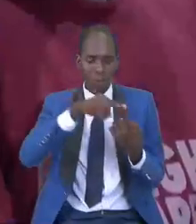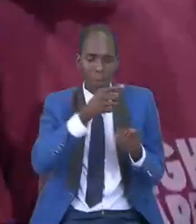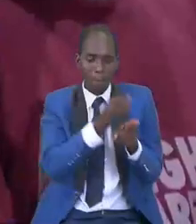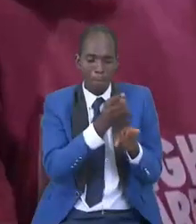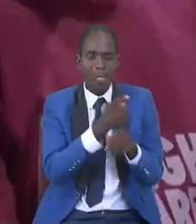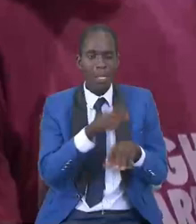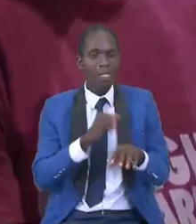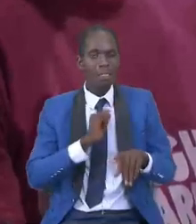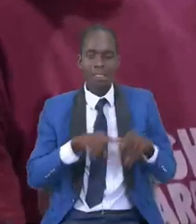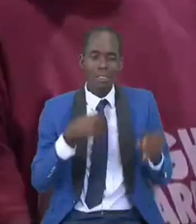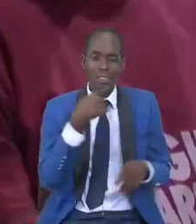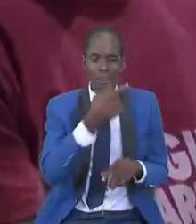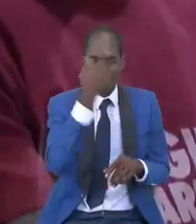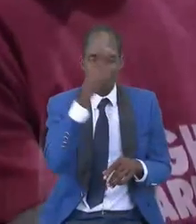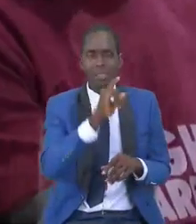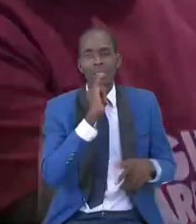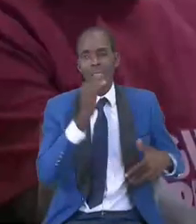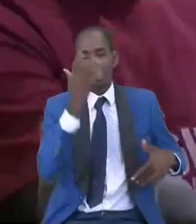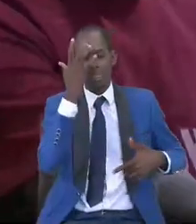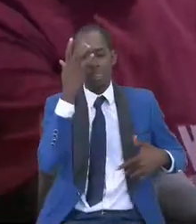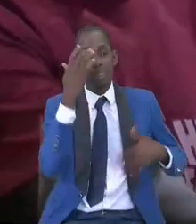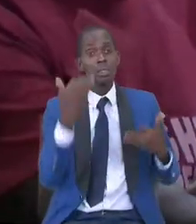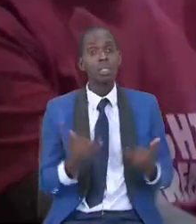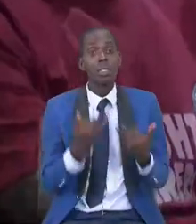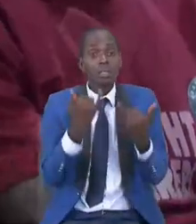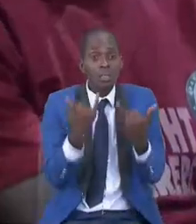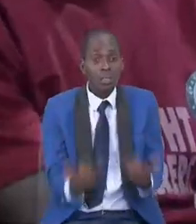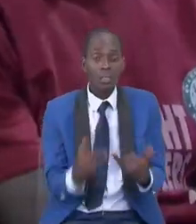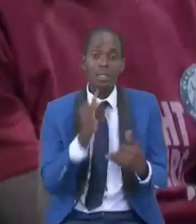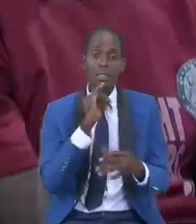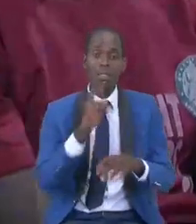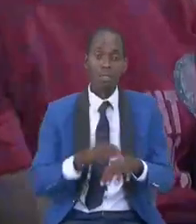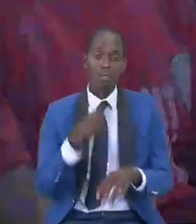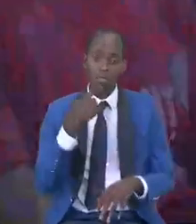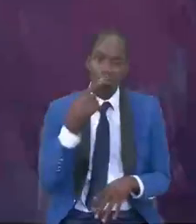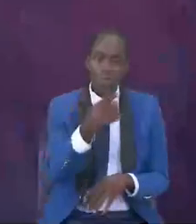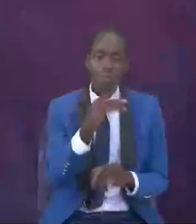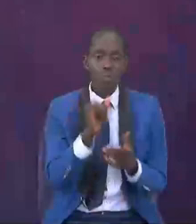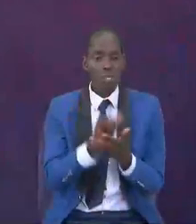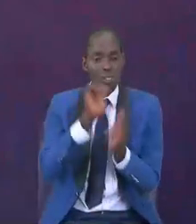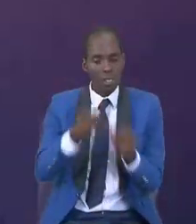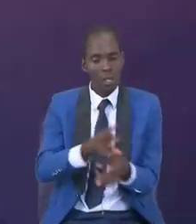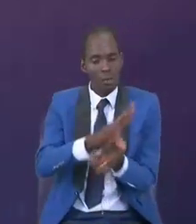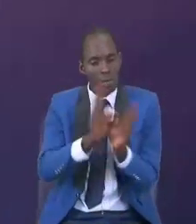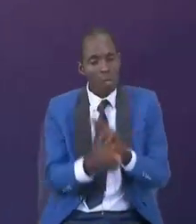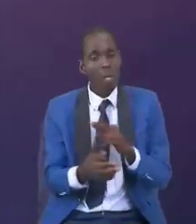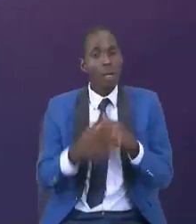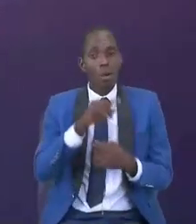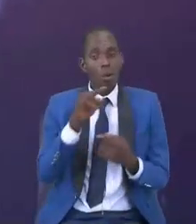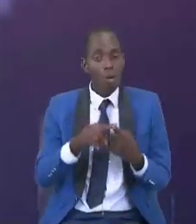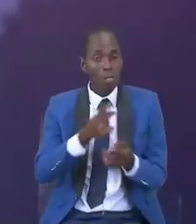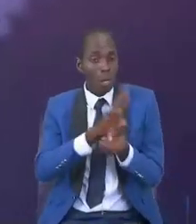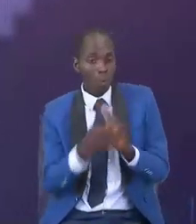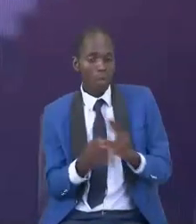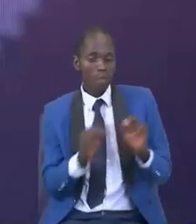ne peux pas lui dire ça maintenant, à cause de sa condition. C'est exactement le moment qu'il faut lui dire afin qu'il puisse se repentir. Et